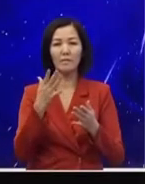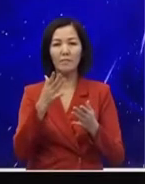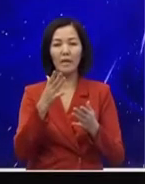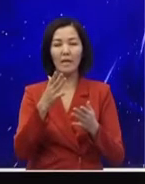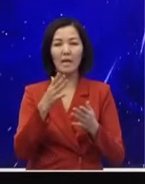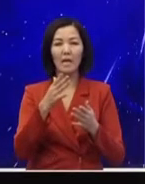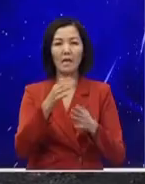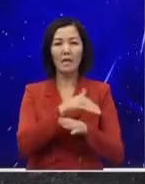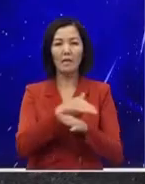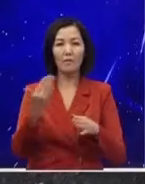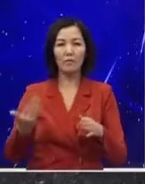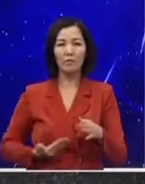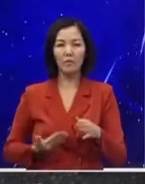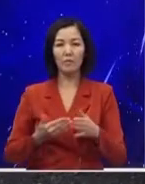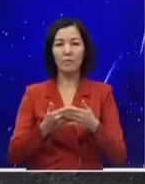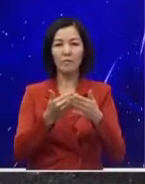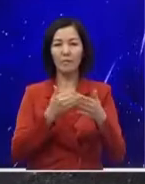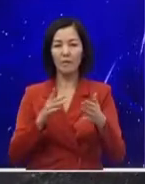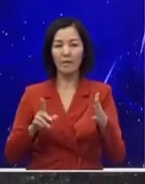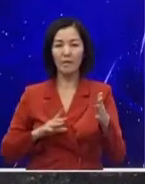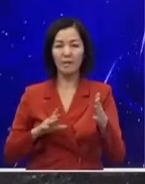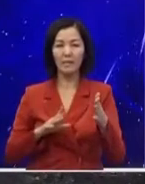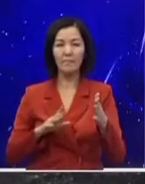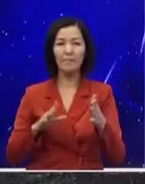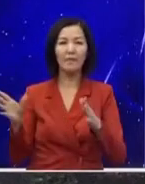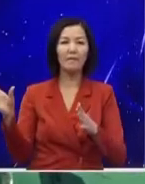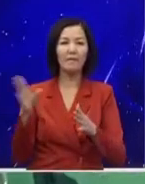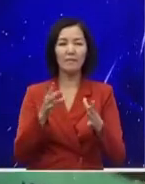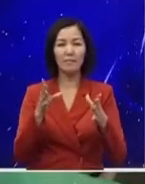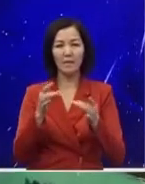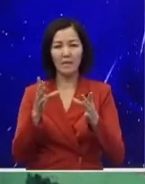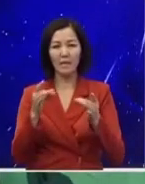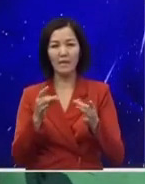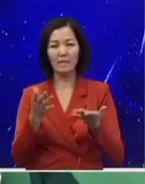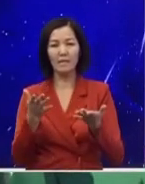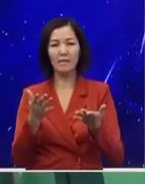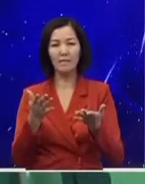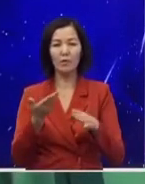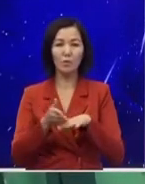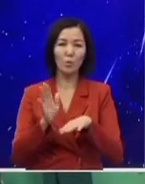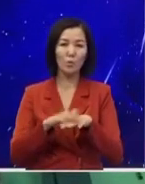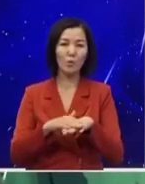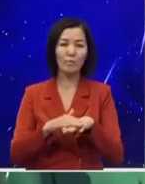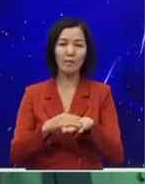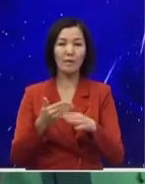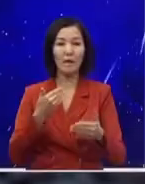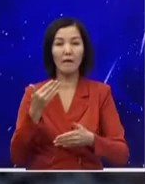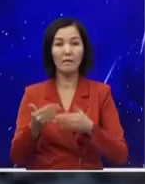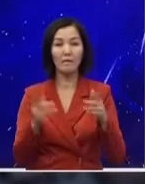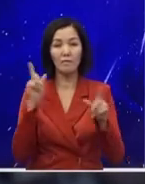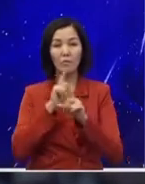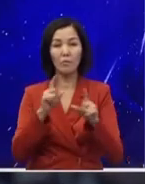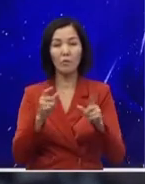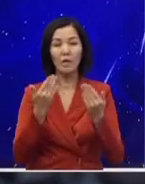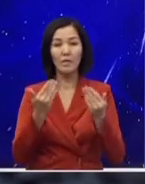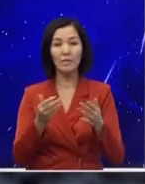По ее словам, асфальта на ней не было с самого ее переезда. Везде была грязь, сильно пачкалась обувь, детям было сложно ходить в школу. Теперь все это